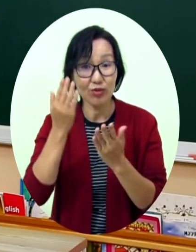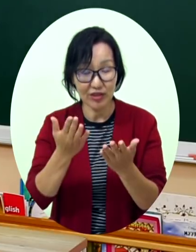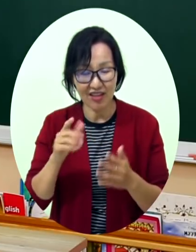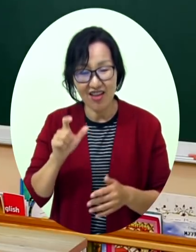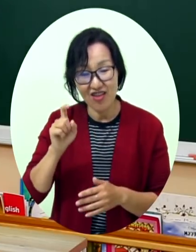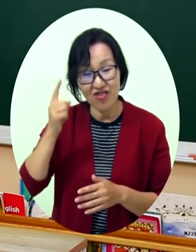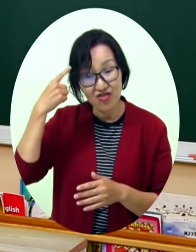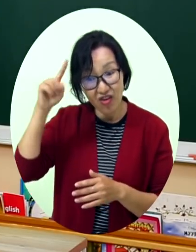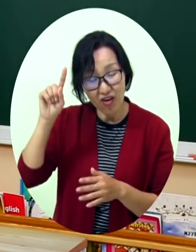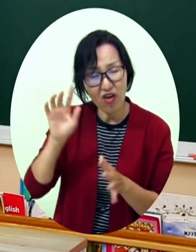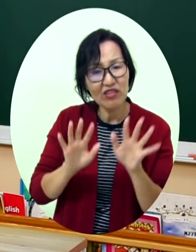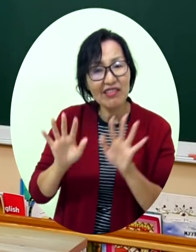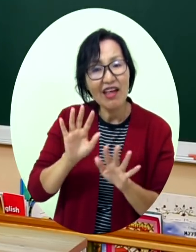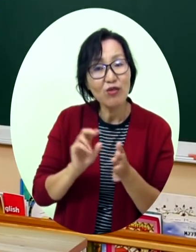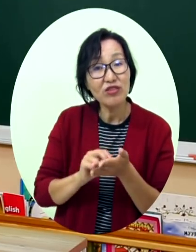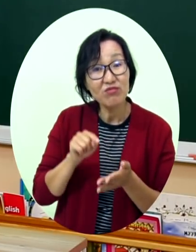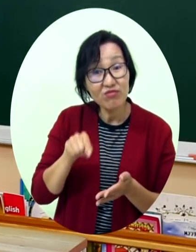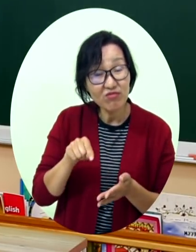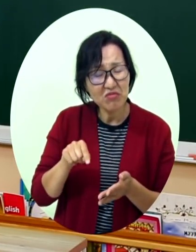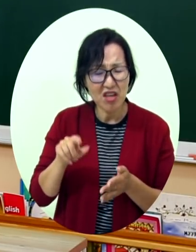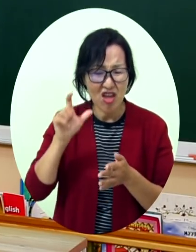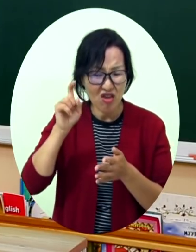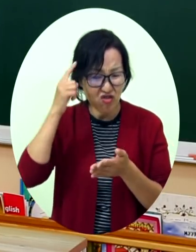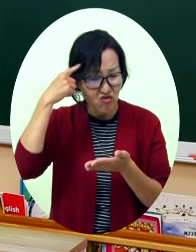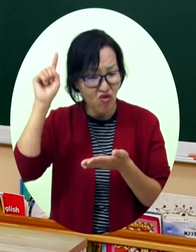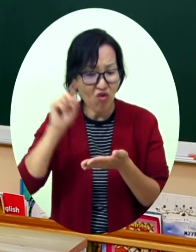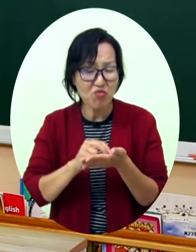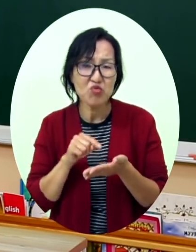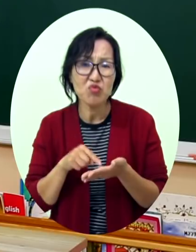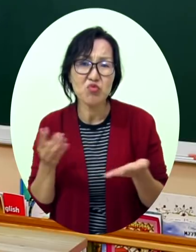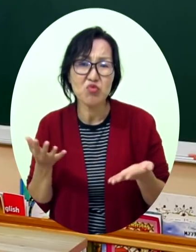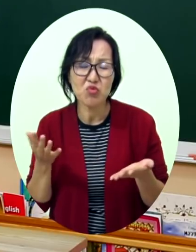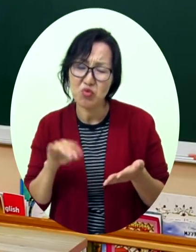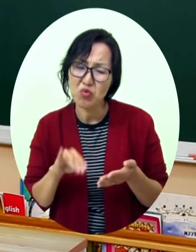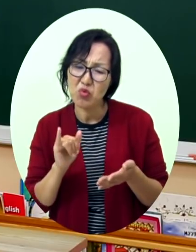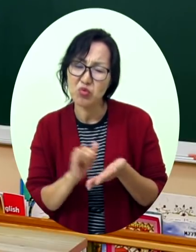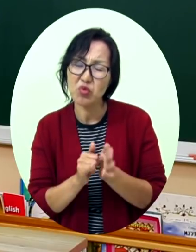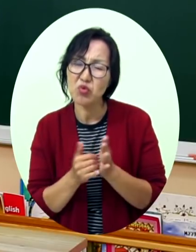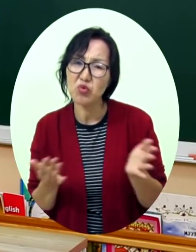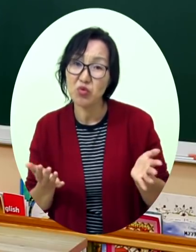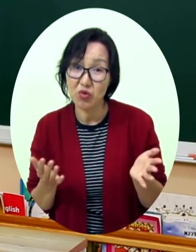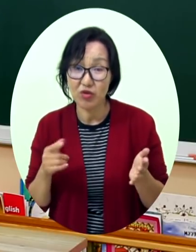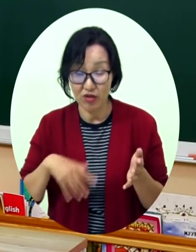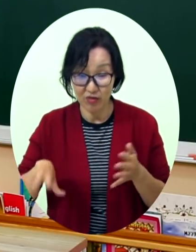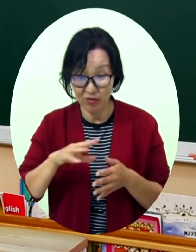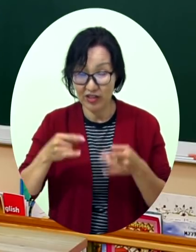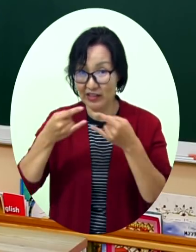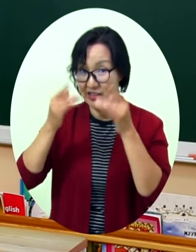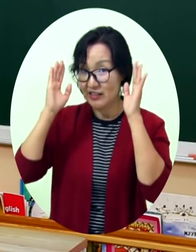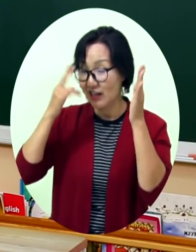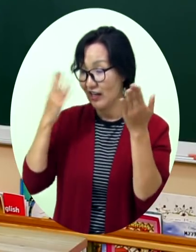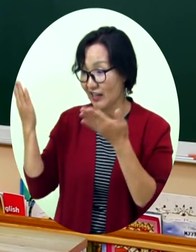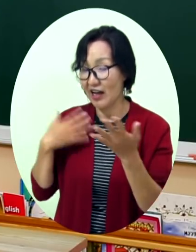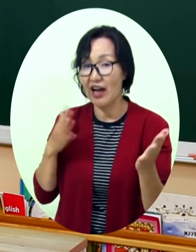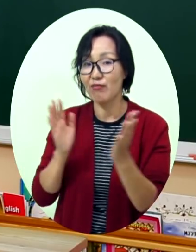тэгвэл их зохион найруулан бичиж гэж байна. Тэгвэл их зохион бичнэ гэдэг маань яг юу гэсэн үг юм болоо? Бүгдээрээ